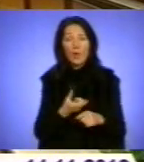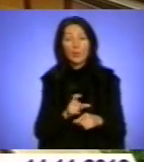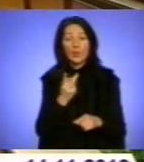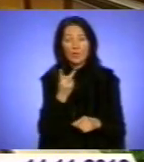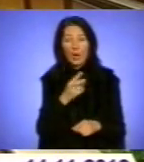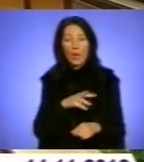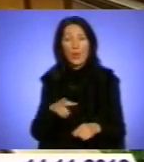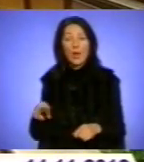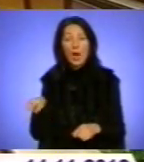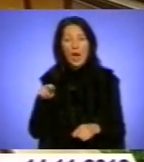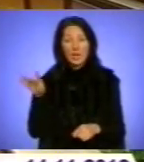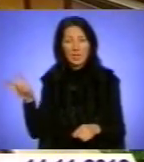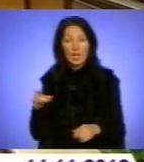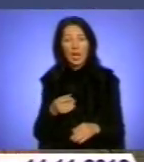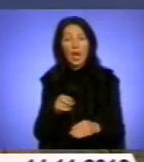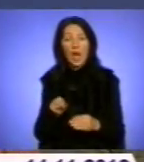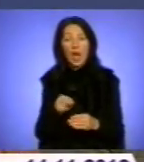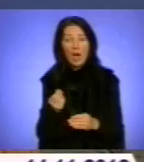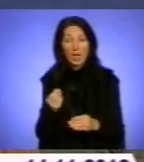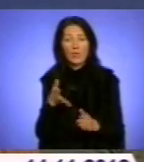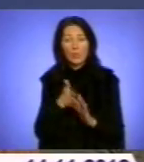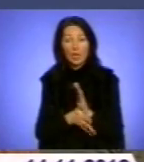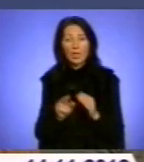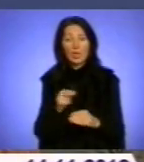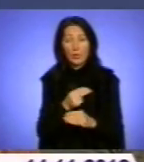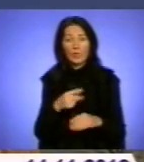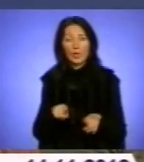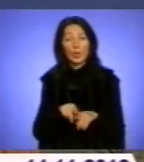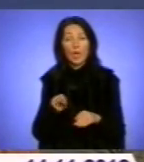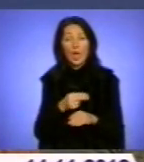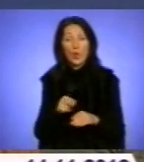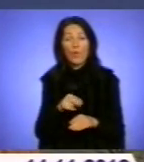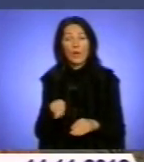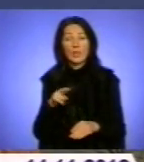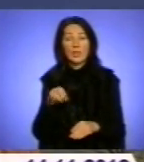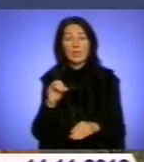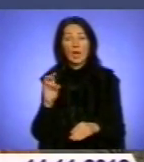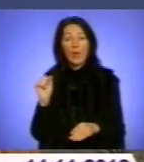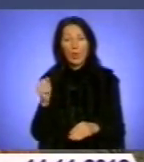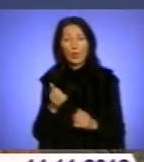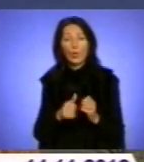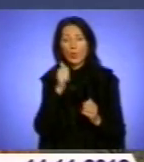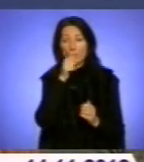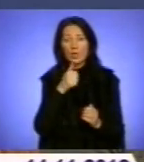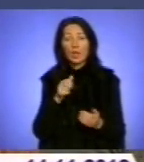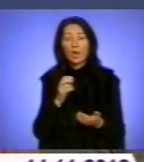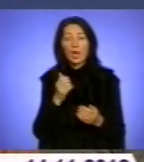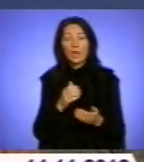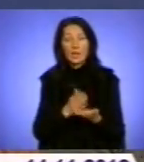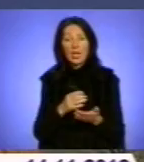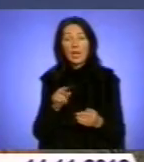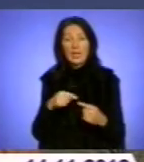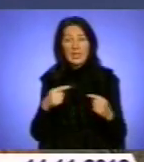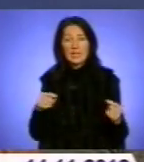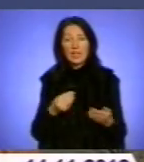на профілактику та лікування діабету. Щорічно передбачається різне фінансування цієї програми. Якщо